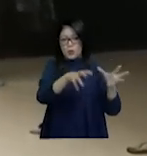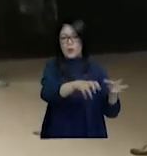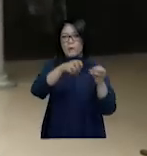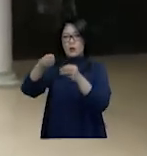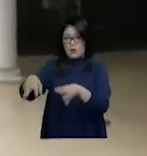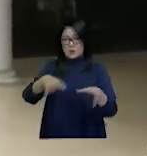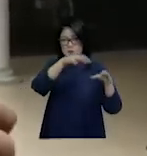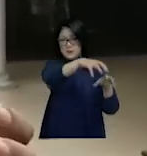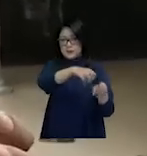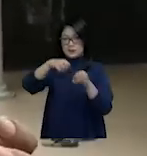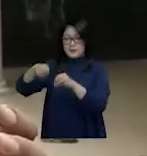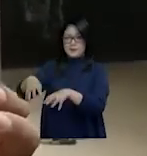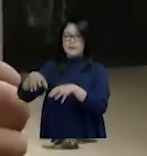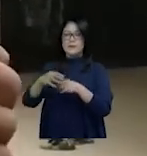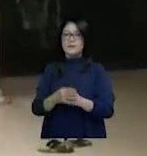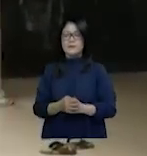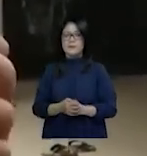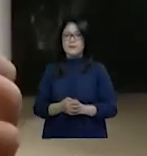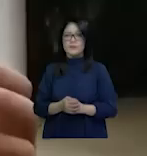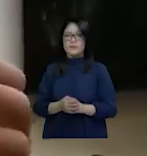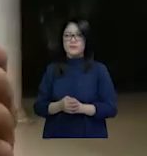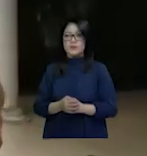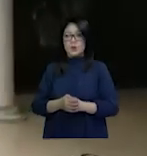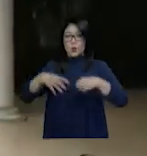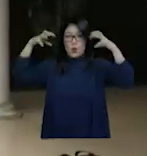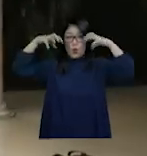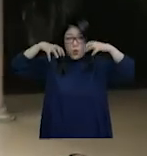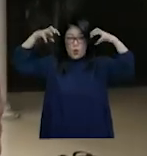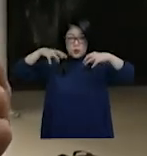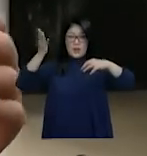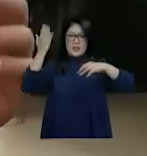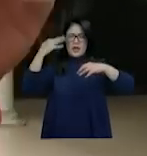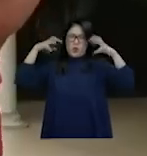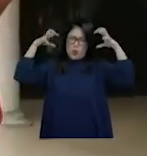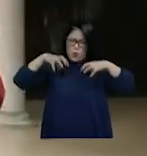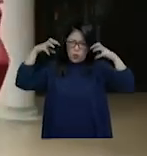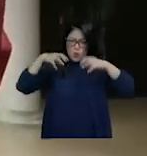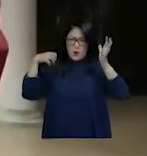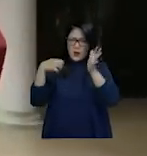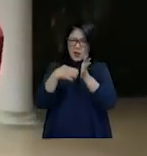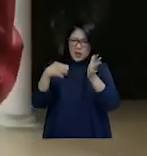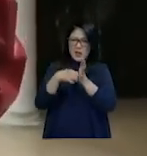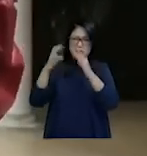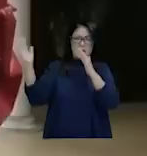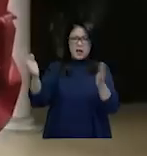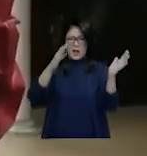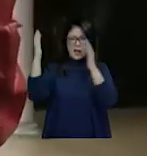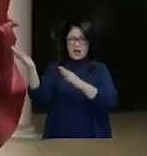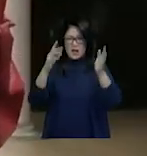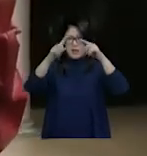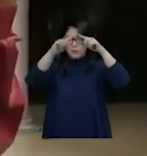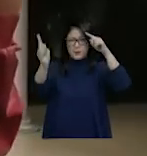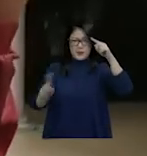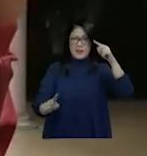Ya, ini tadi saat hujan deras, ada angin kencang juga, ada petir. Tiba-tiba seluruh atap rumah